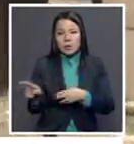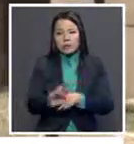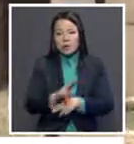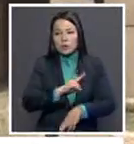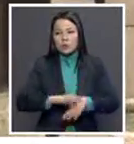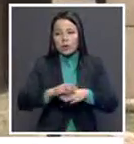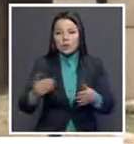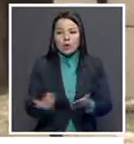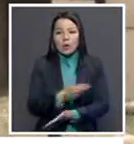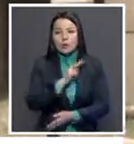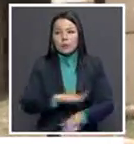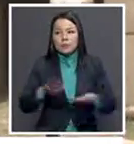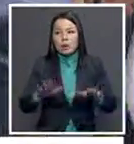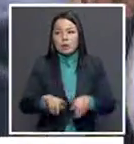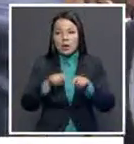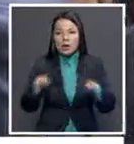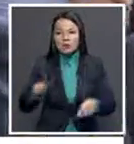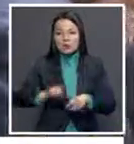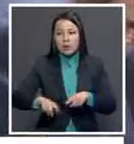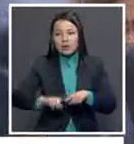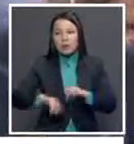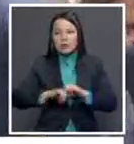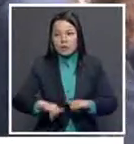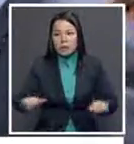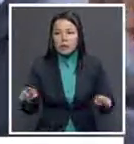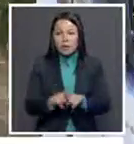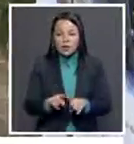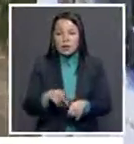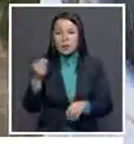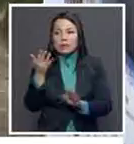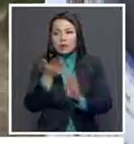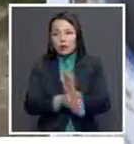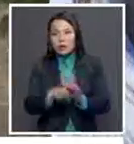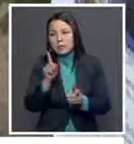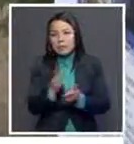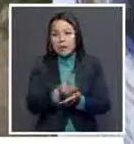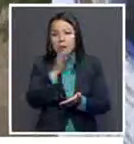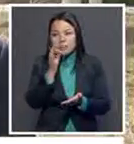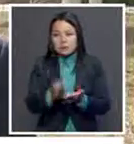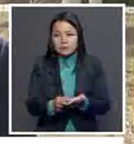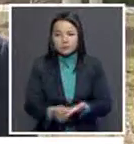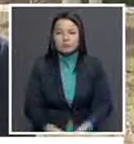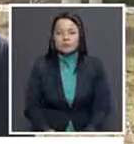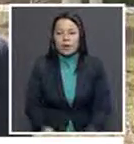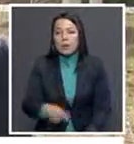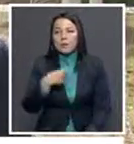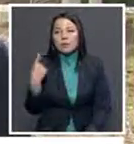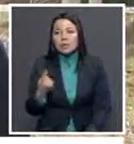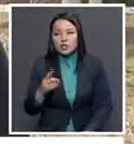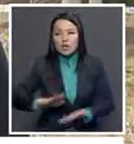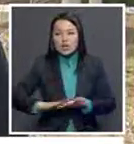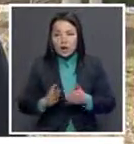орындары ашылатындығын жеткізді. Шекарада жатқан ауылға жан бітіру үшін қыруар қаржы жұмсалатындығын айтты. Бірінші